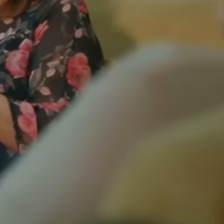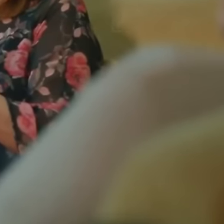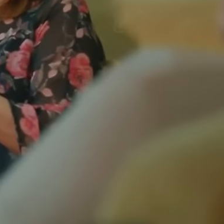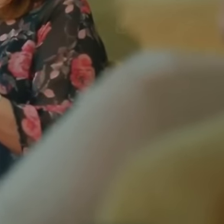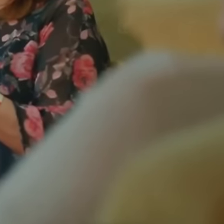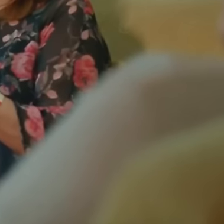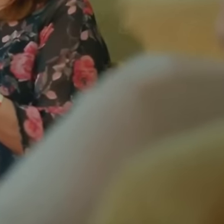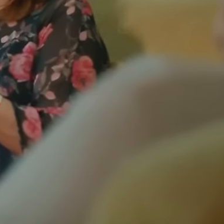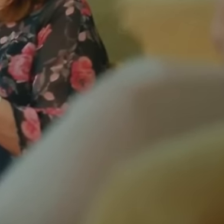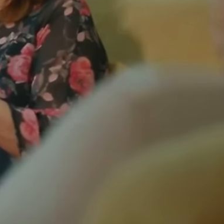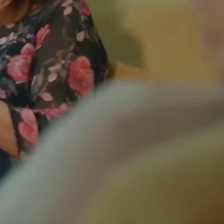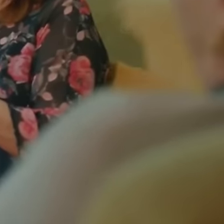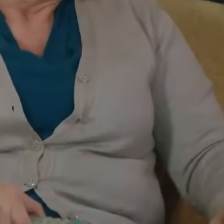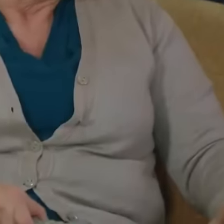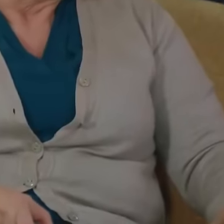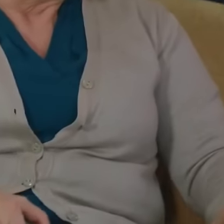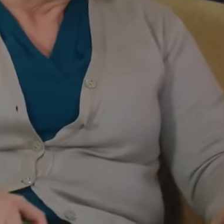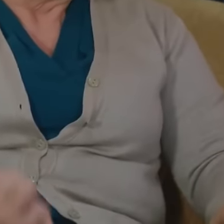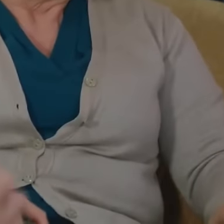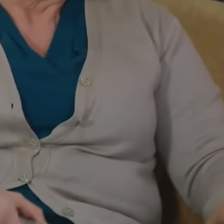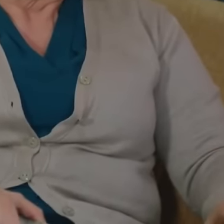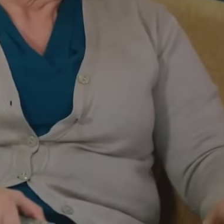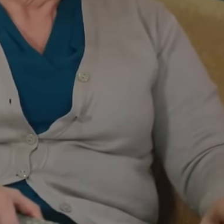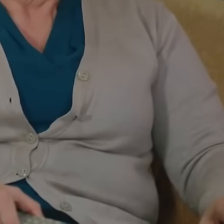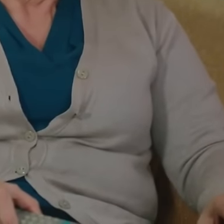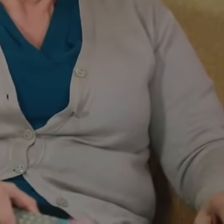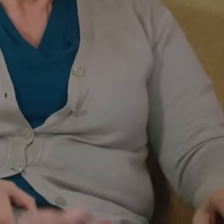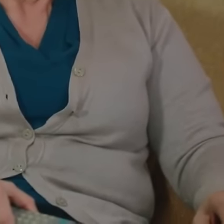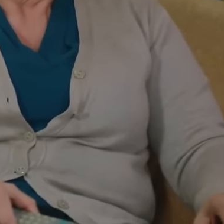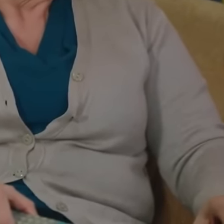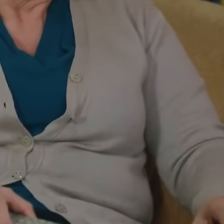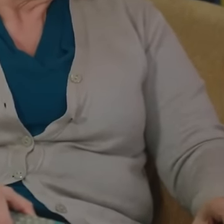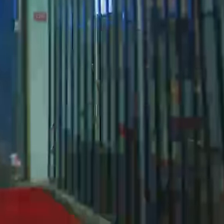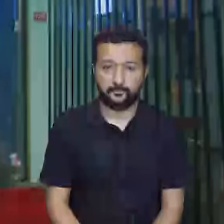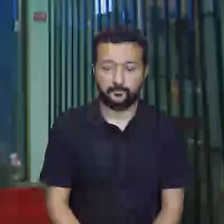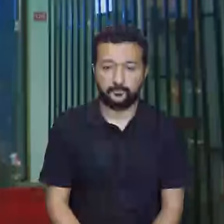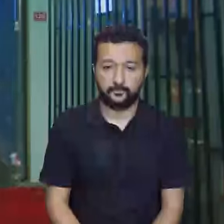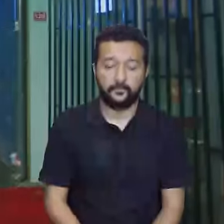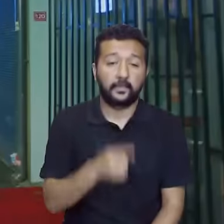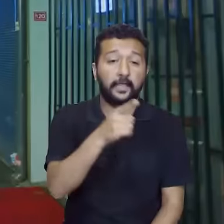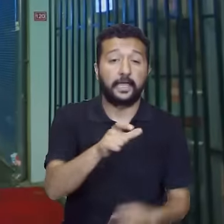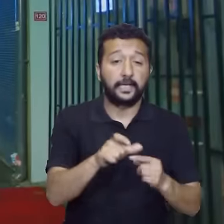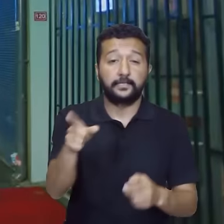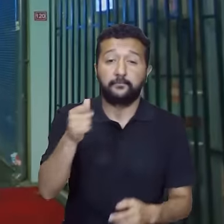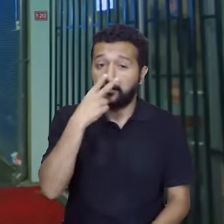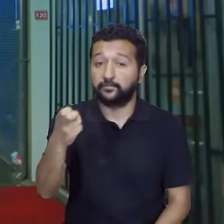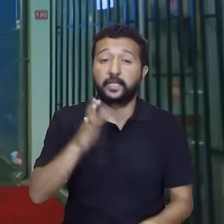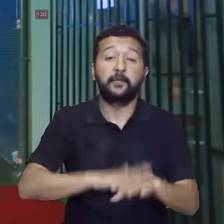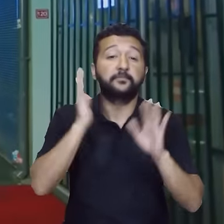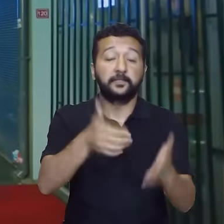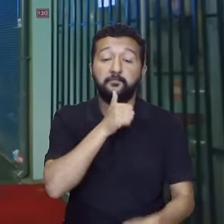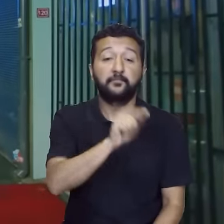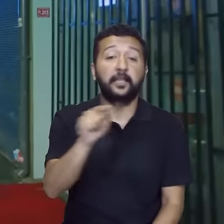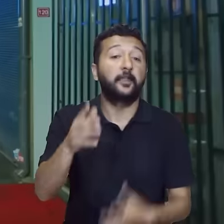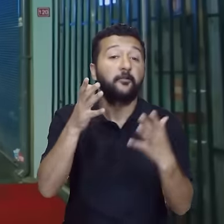Ayşen sırıttı. Adile bozulmuş atarlı göz ucuyla telefonlarına baktı. Hani Şener'e para kaptırmayacaktınız